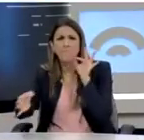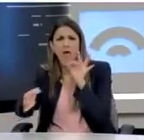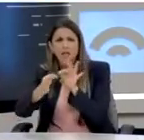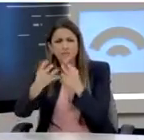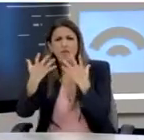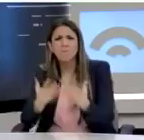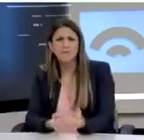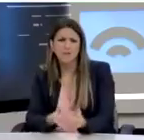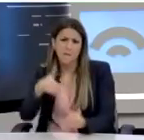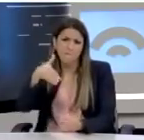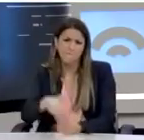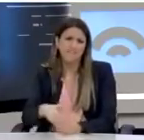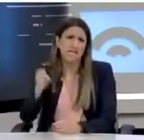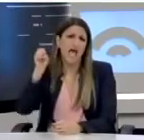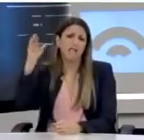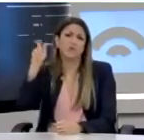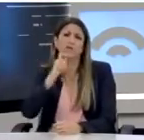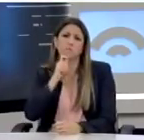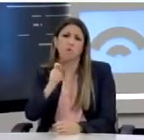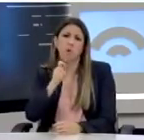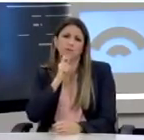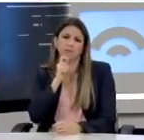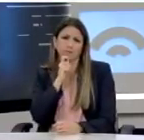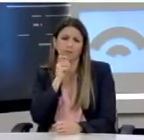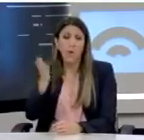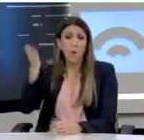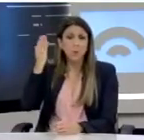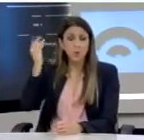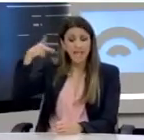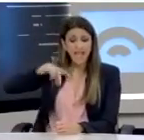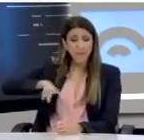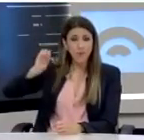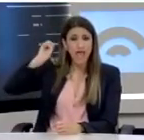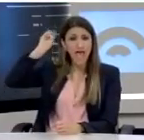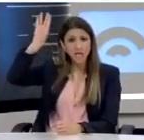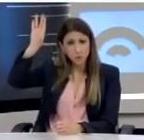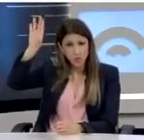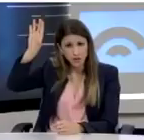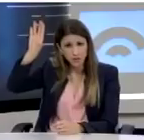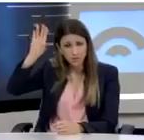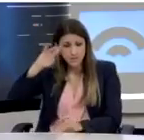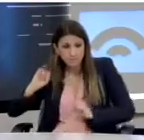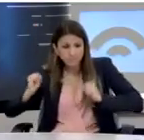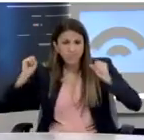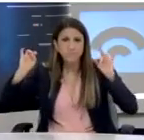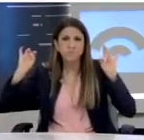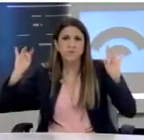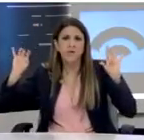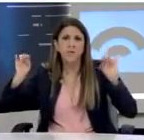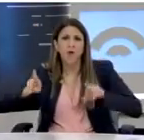πολιτικής, είχε αποτέλεσμα και συνεχείς διαρκείς διπλωματικές ήττες από την ελληνική